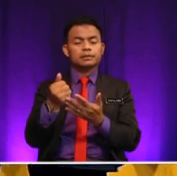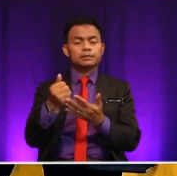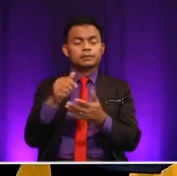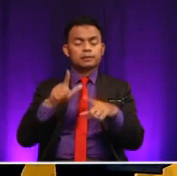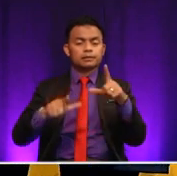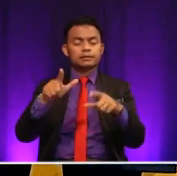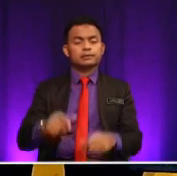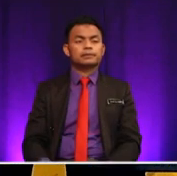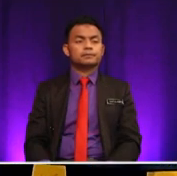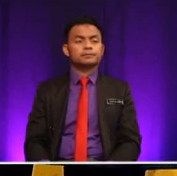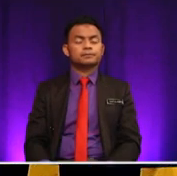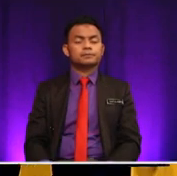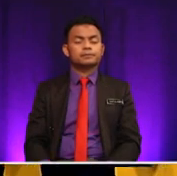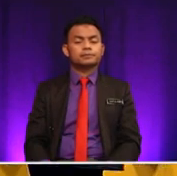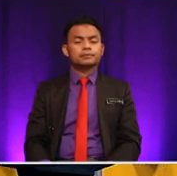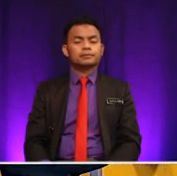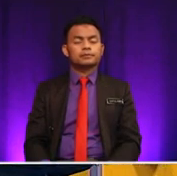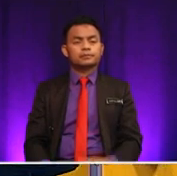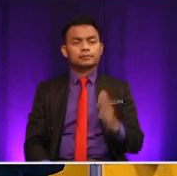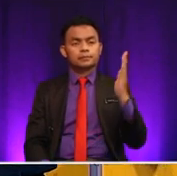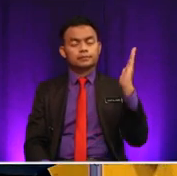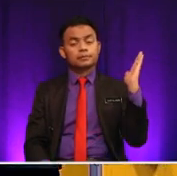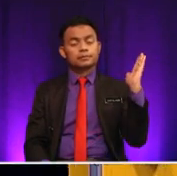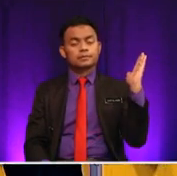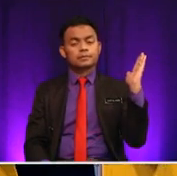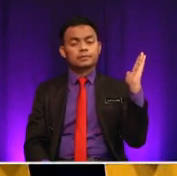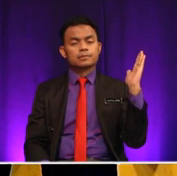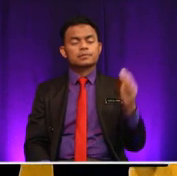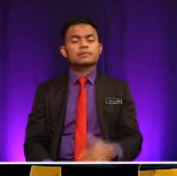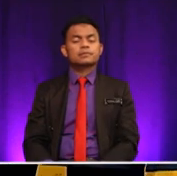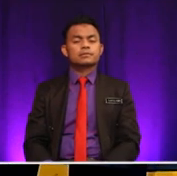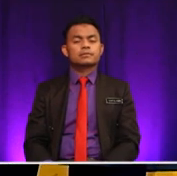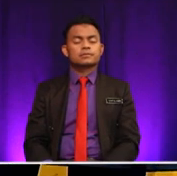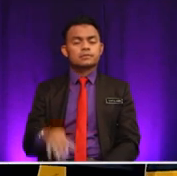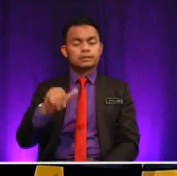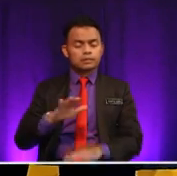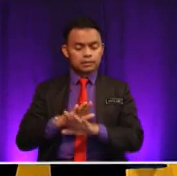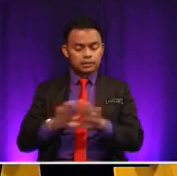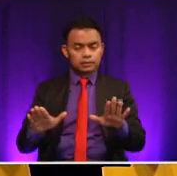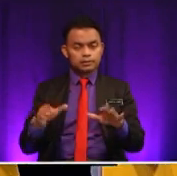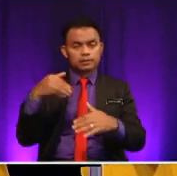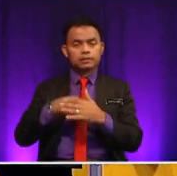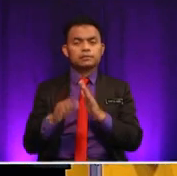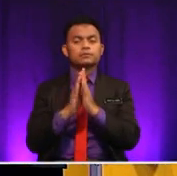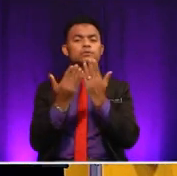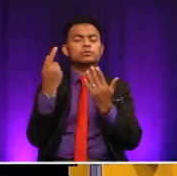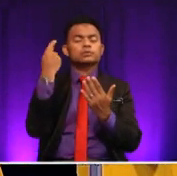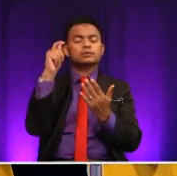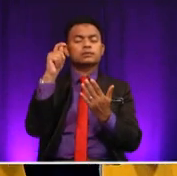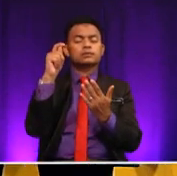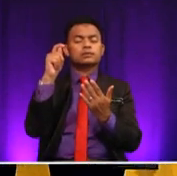apa nanti belakang Squad lances oke yang tak di dalam buku teks jadi belajar